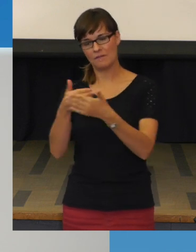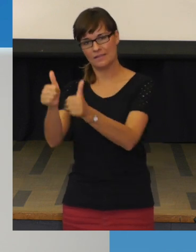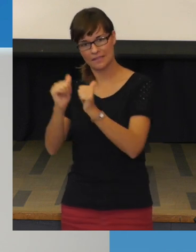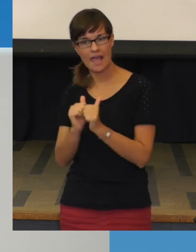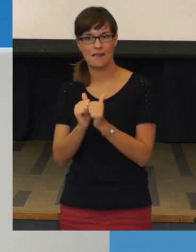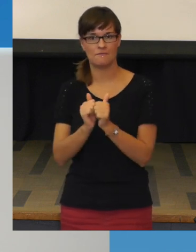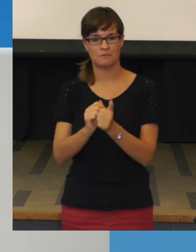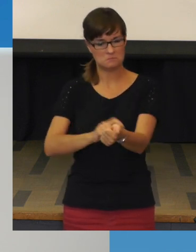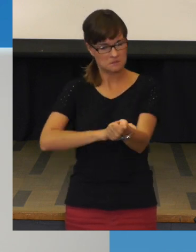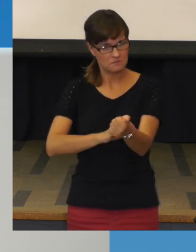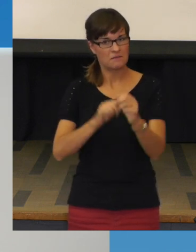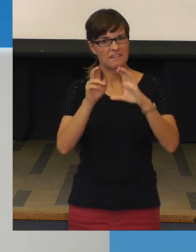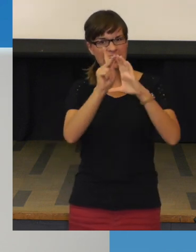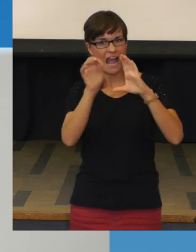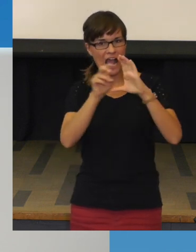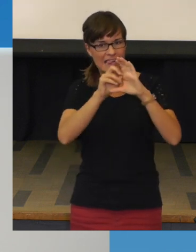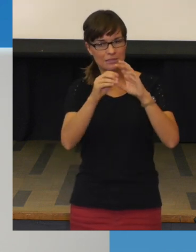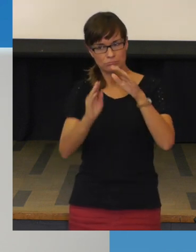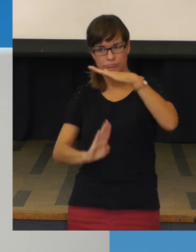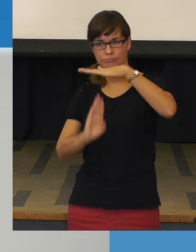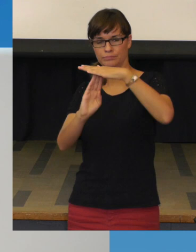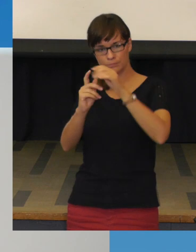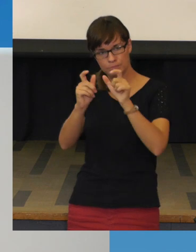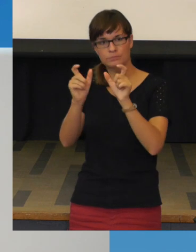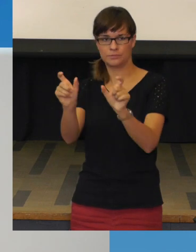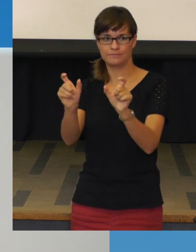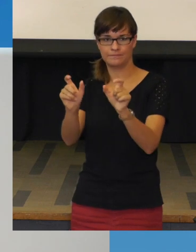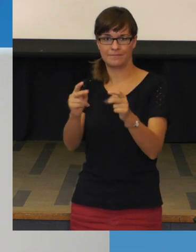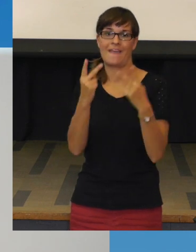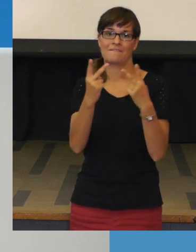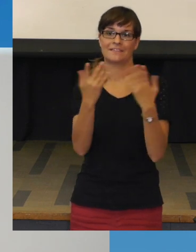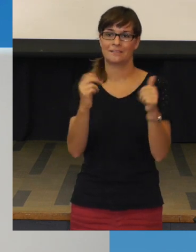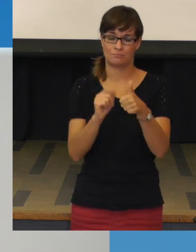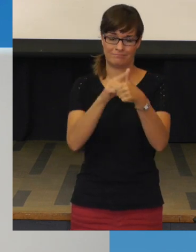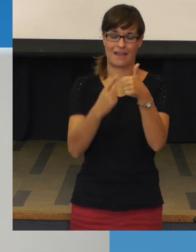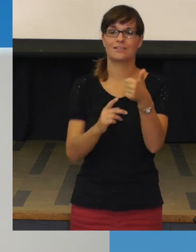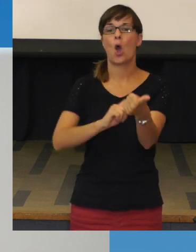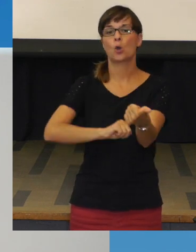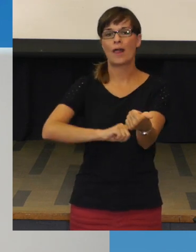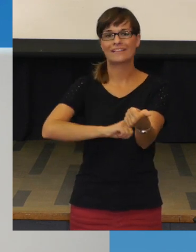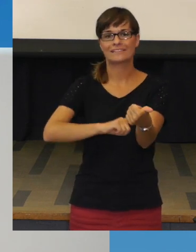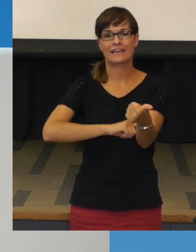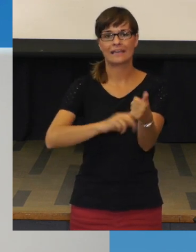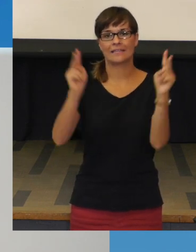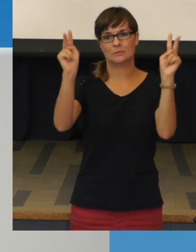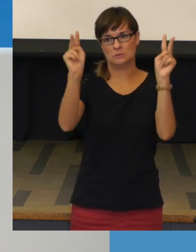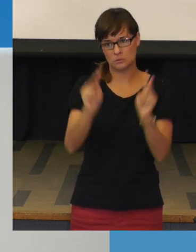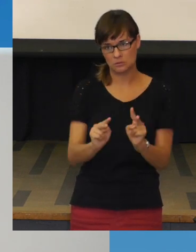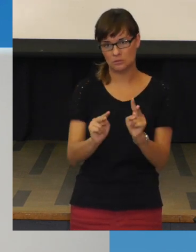Zunahme von Verkalkung an den Gefäßen einzuwirken. Das Wichtigste ist wirklich die cholesterinsenkende Therapie mit